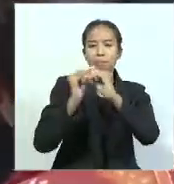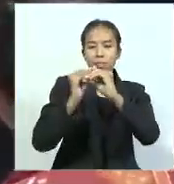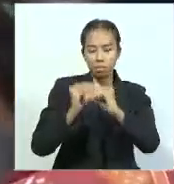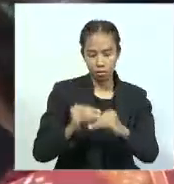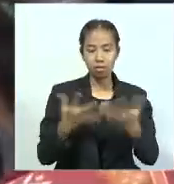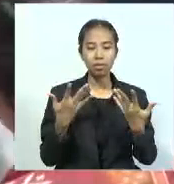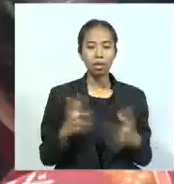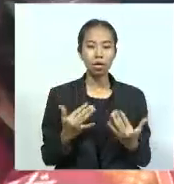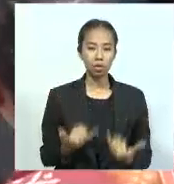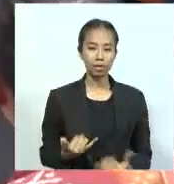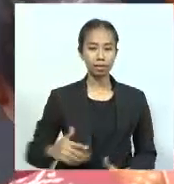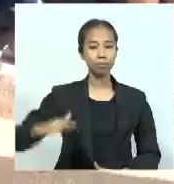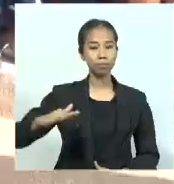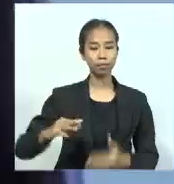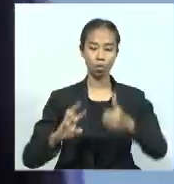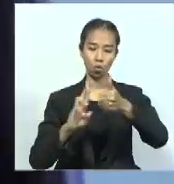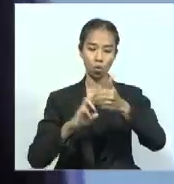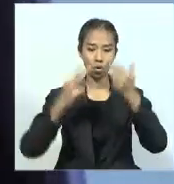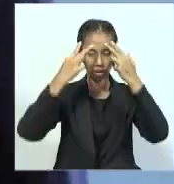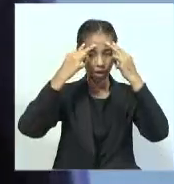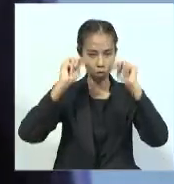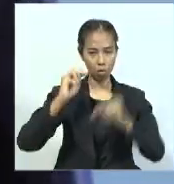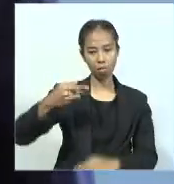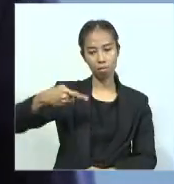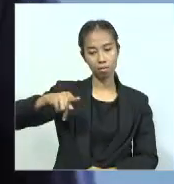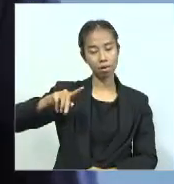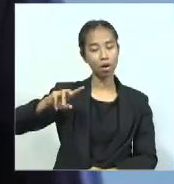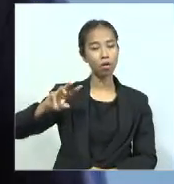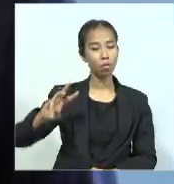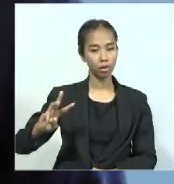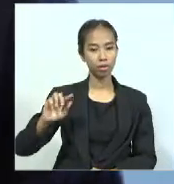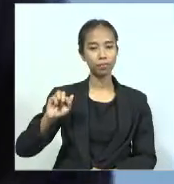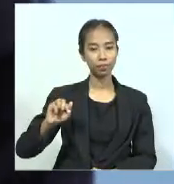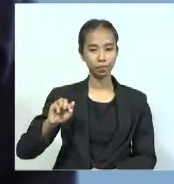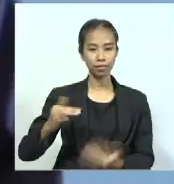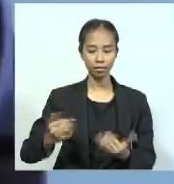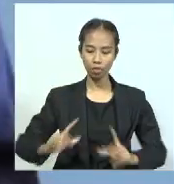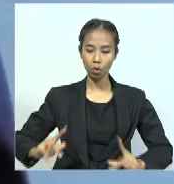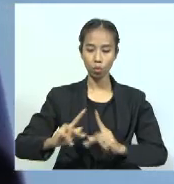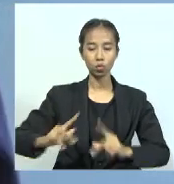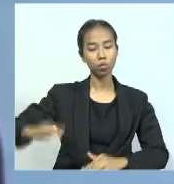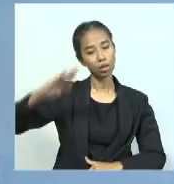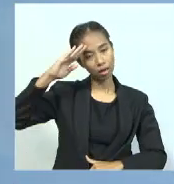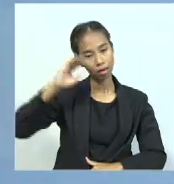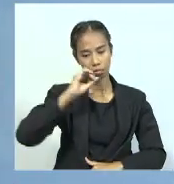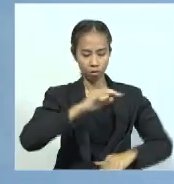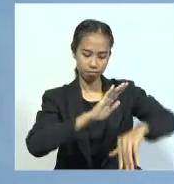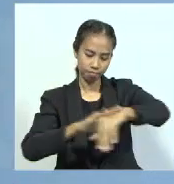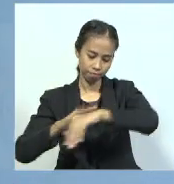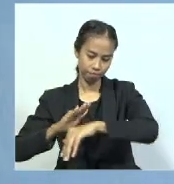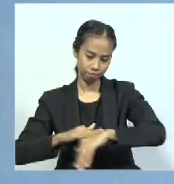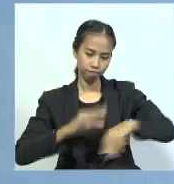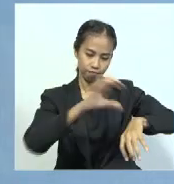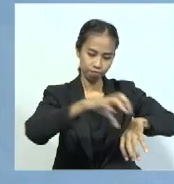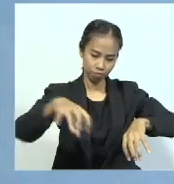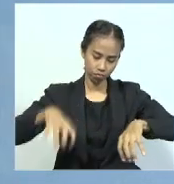ะคะขณะที่พลเอกประวิตรวงษ์สุวรรณรองนายกรัฐมนตรีและรัฐมนตรีว่าการกระทรวงกลาโหมกำชับให้ทุกหน่วยดูแลและปฏิ